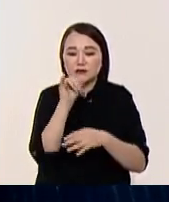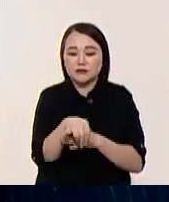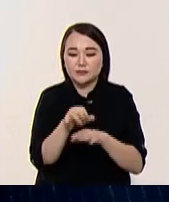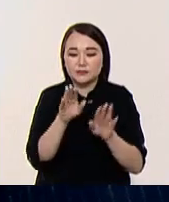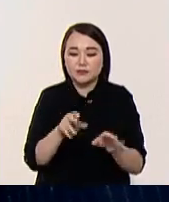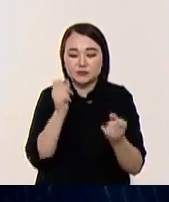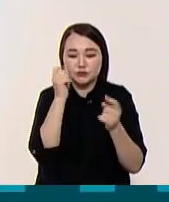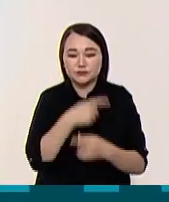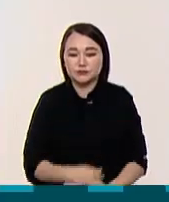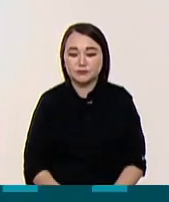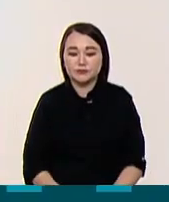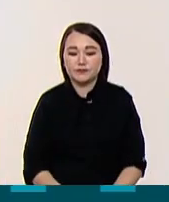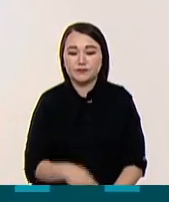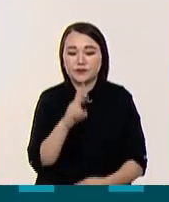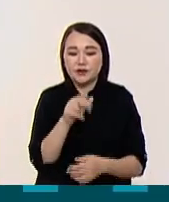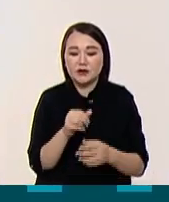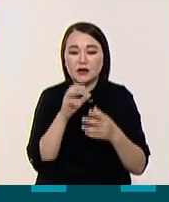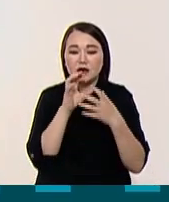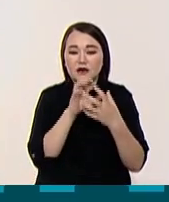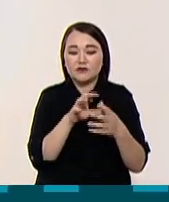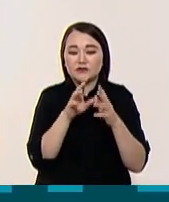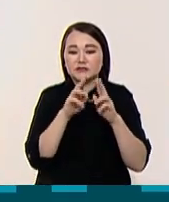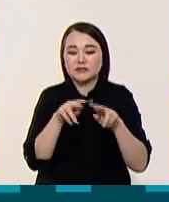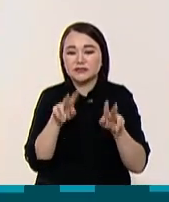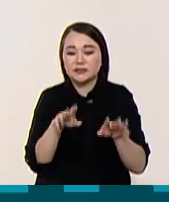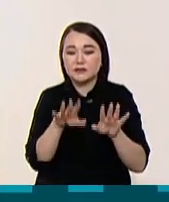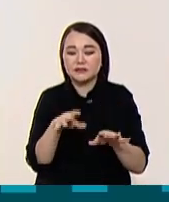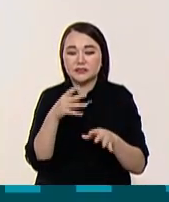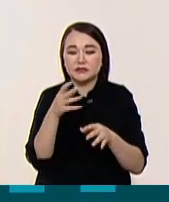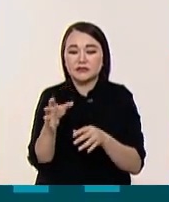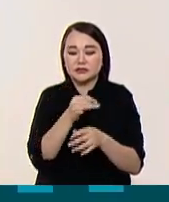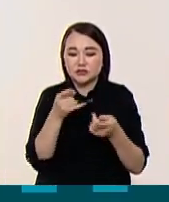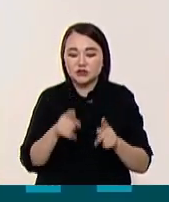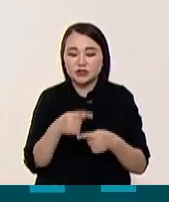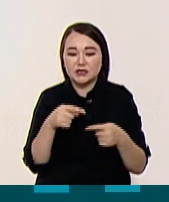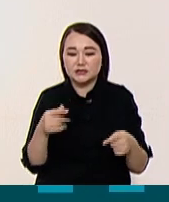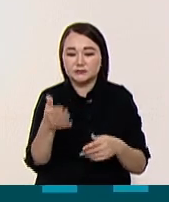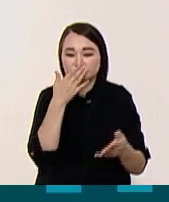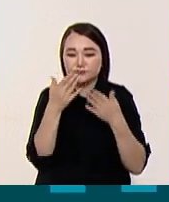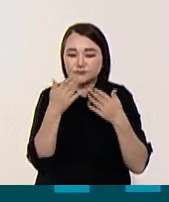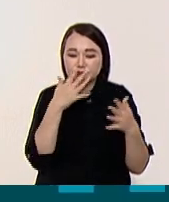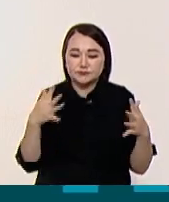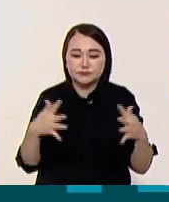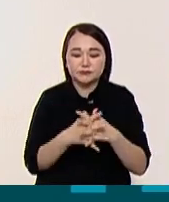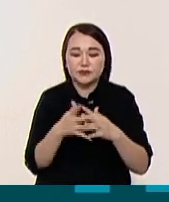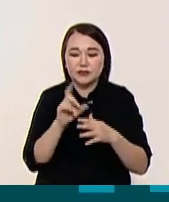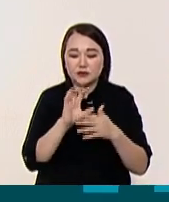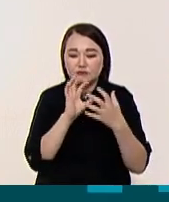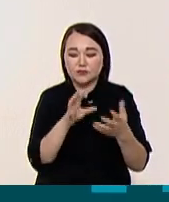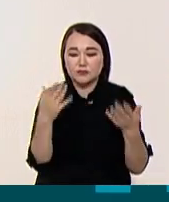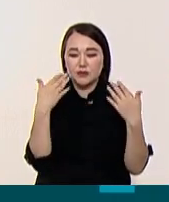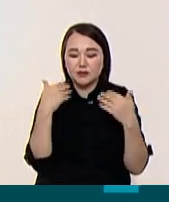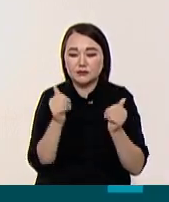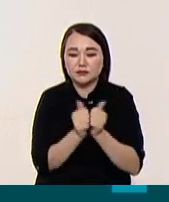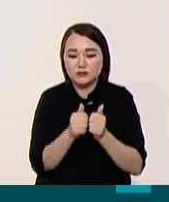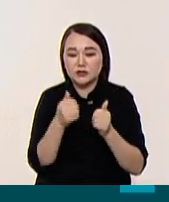место. На автостанции Алтын-Орды действительно насыщенная смесь различных ароматов. С одной стороны, от автобусного парка